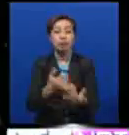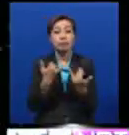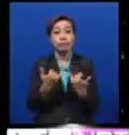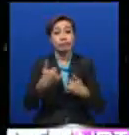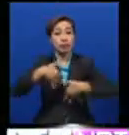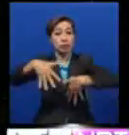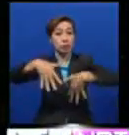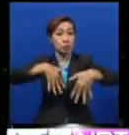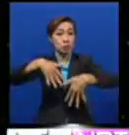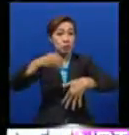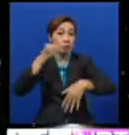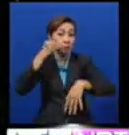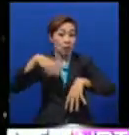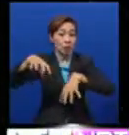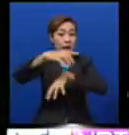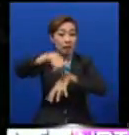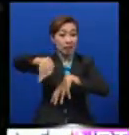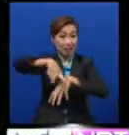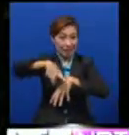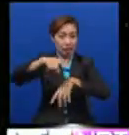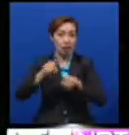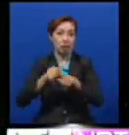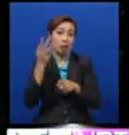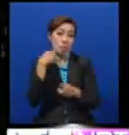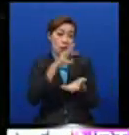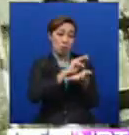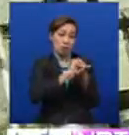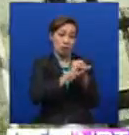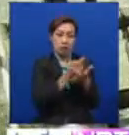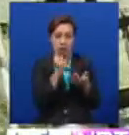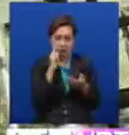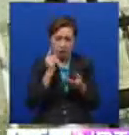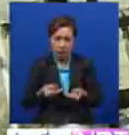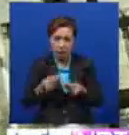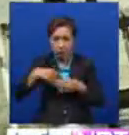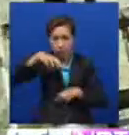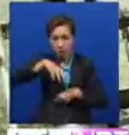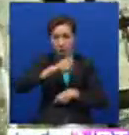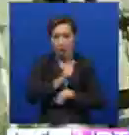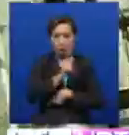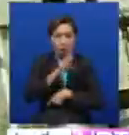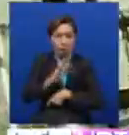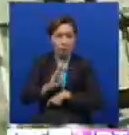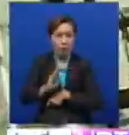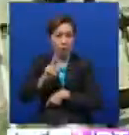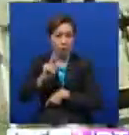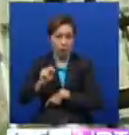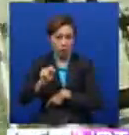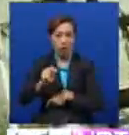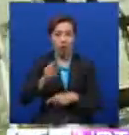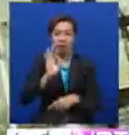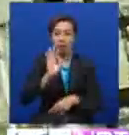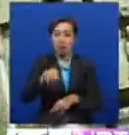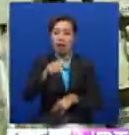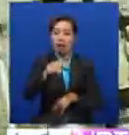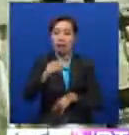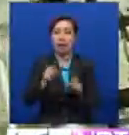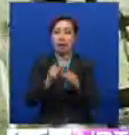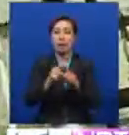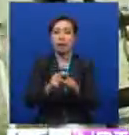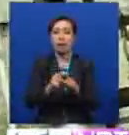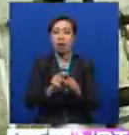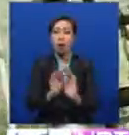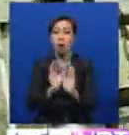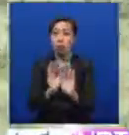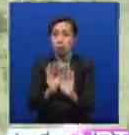บันชุมชนบ้านสาลาดินได้รับการยกระดับจากมูลนิธิอุทกพัฒน์และองค์การบริหารส่วนตำบลมหาสวัสดิ์ให้เป็นพิพิธภัณฑ์ธรรมชาติจัดการ